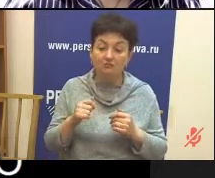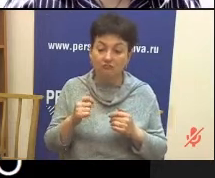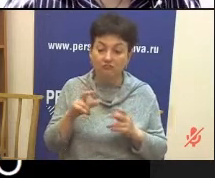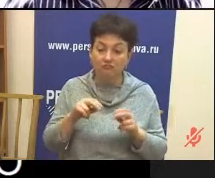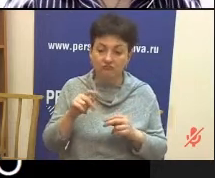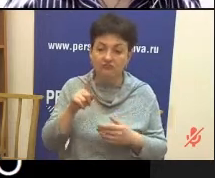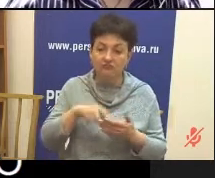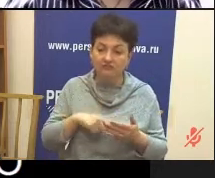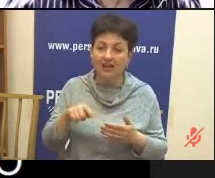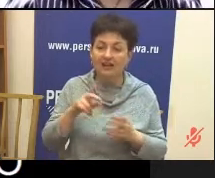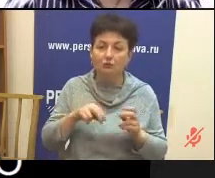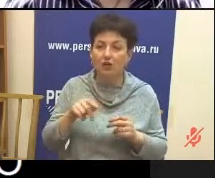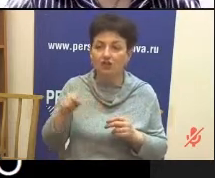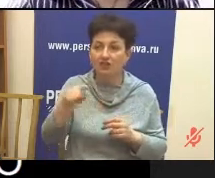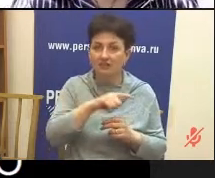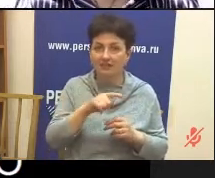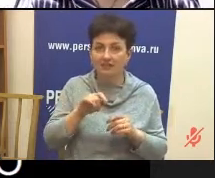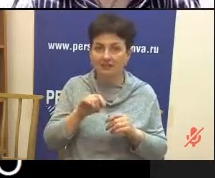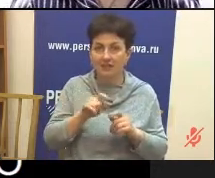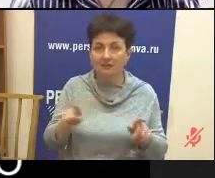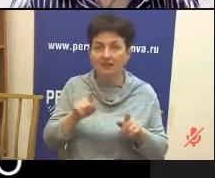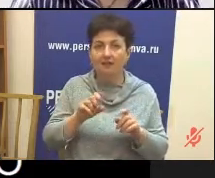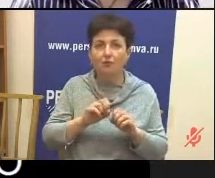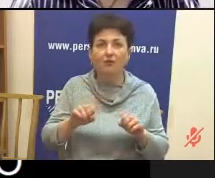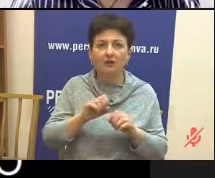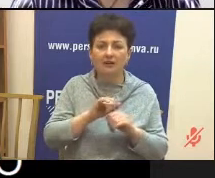будем поднимать, что на них мы можем рассчитывать в плане